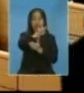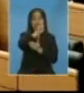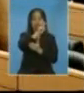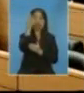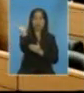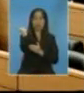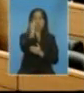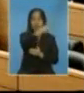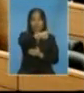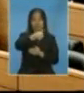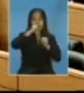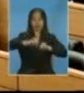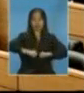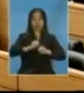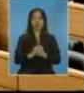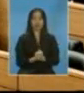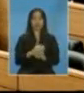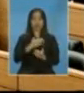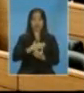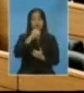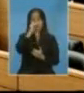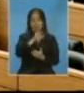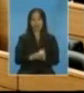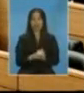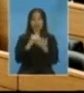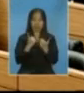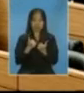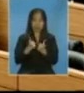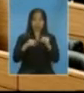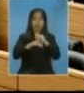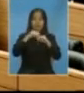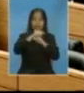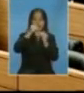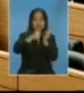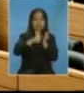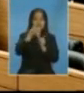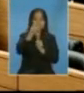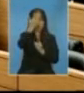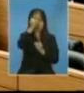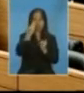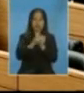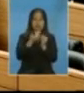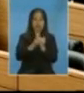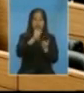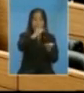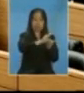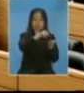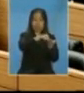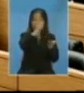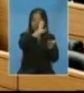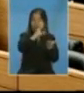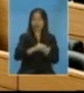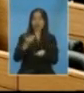ครับผมถึงบอกว่าสุดท้ายเนี่ยที่ต้องมาทำนอกงบประมาณเนี่ยกลายเป็นว่าเงินที่รั